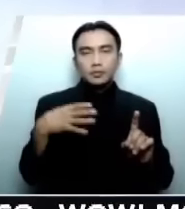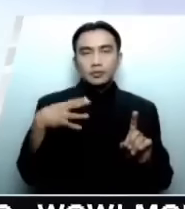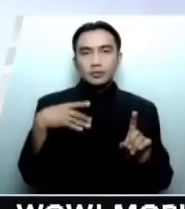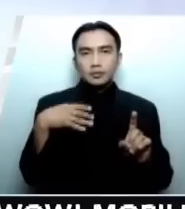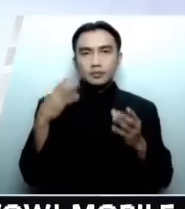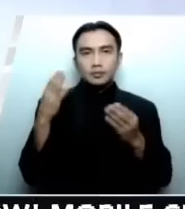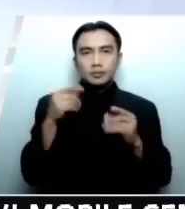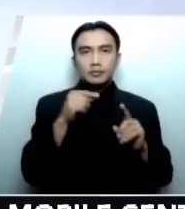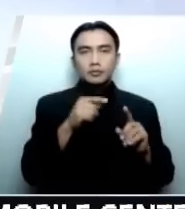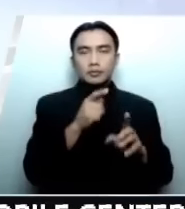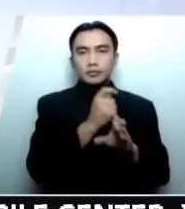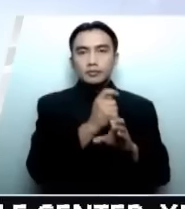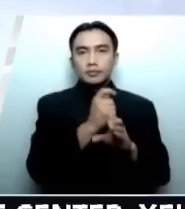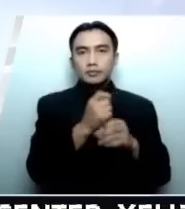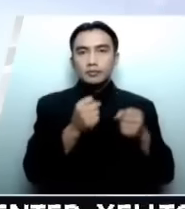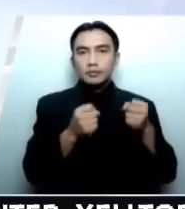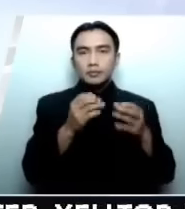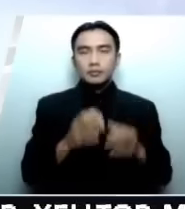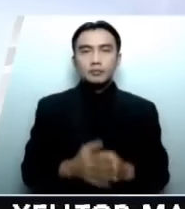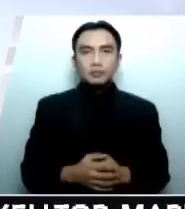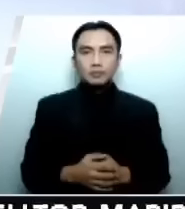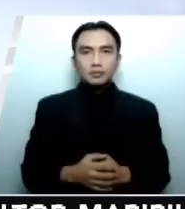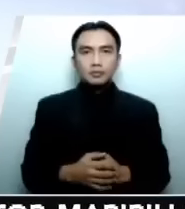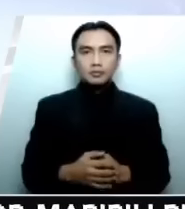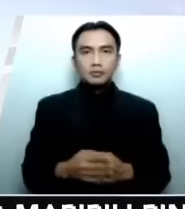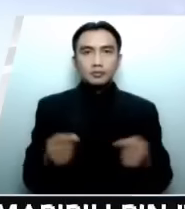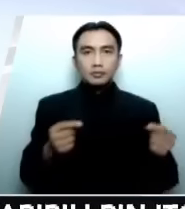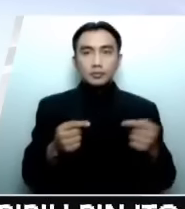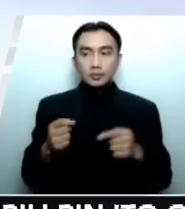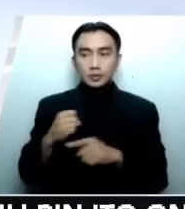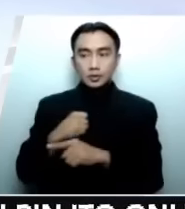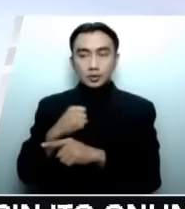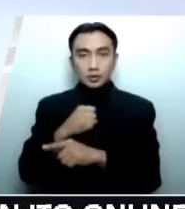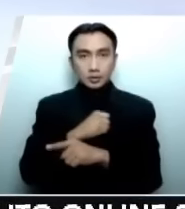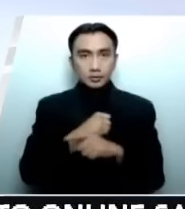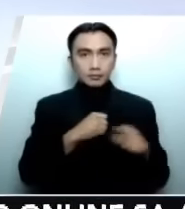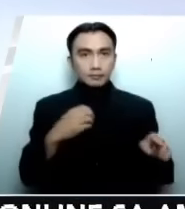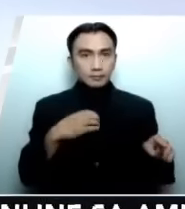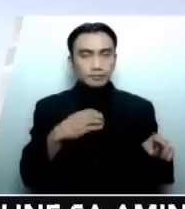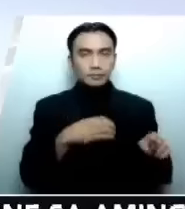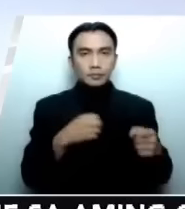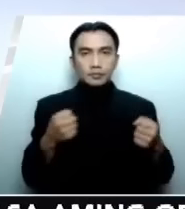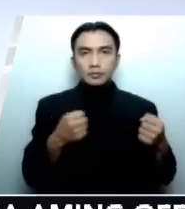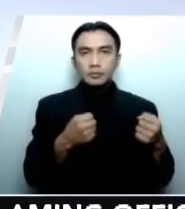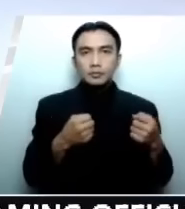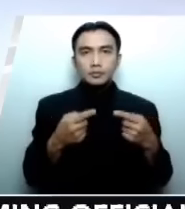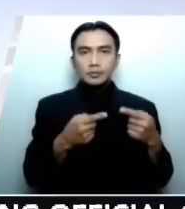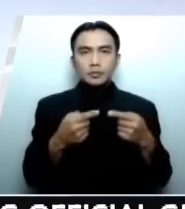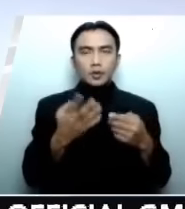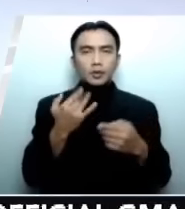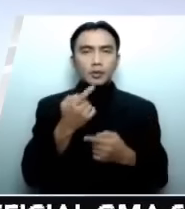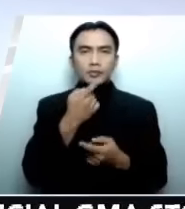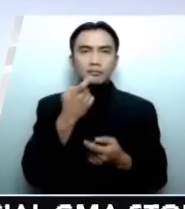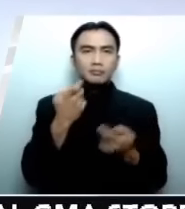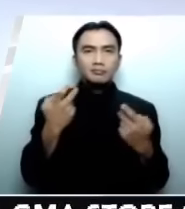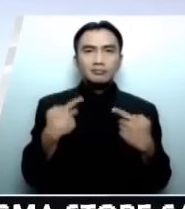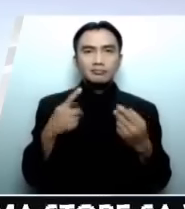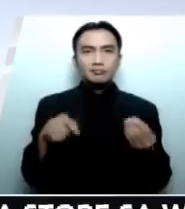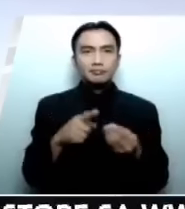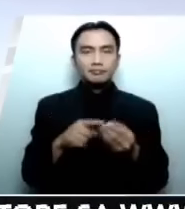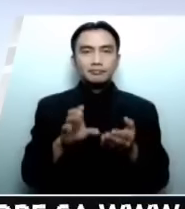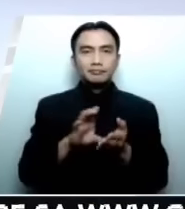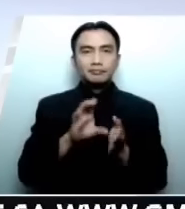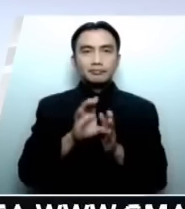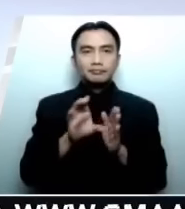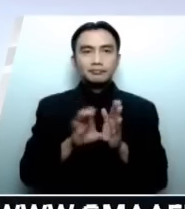Lalong tumitindi ang bangayan ng Senado at Kamara kaugnay sa pag-amyenda ng saligang batas. Si House Speaker Martin Romualdez inakusahan